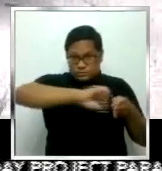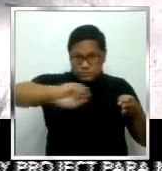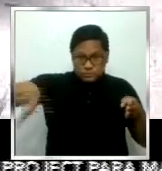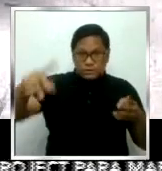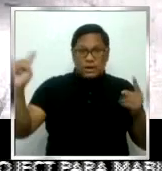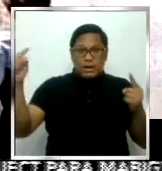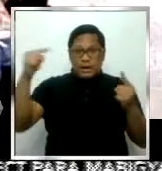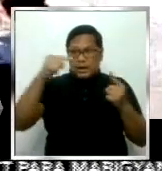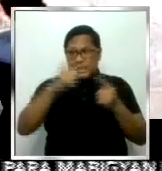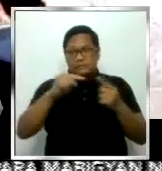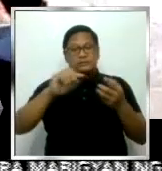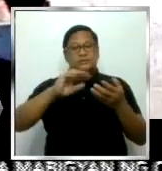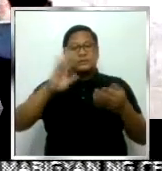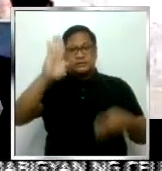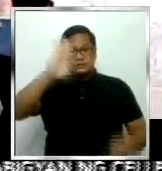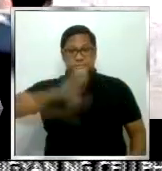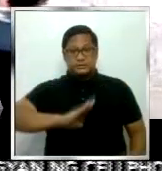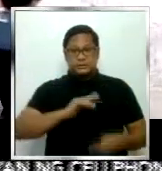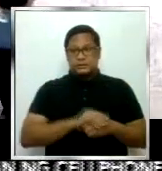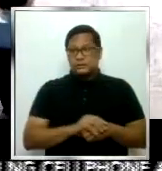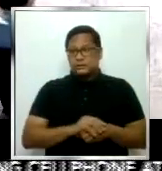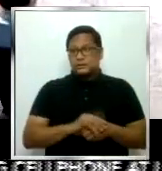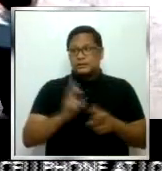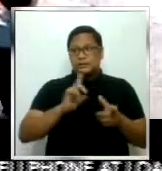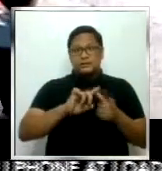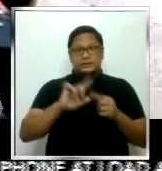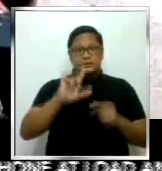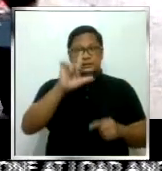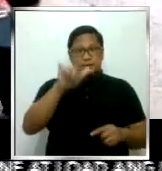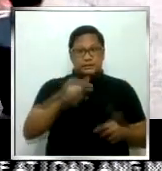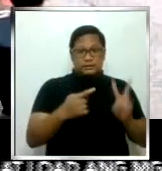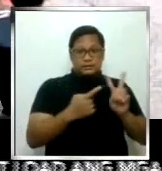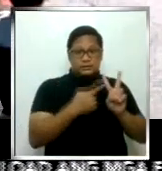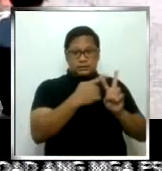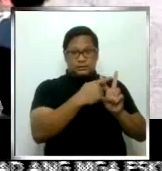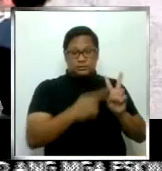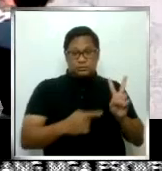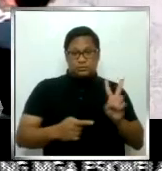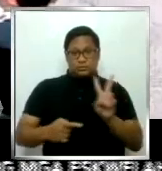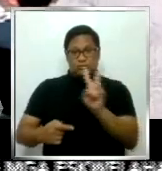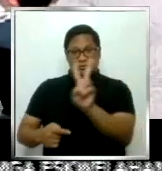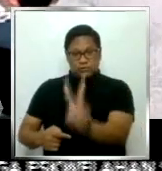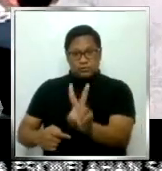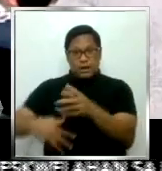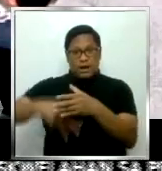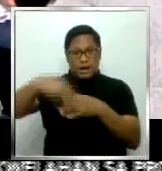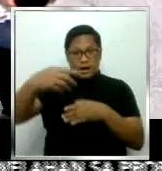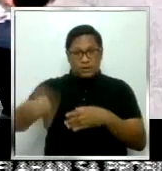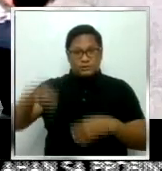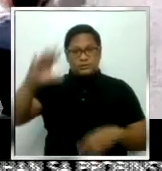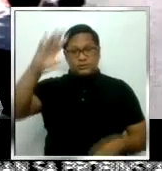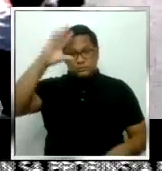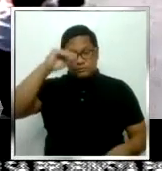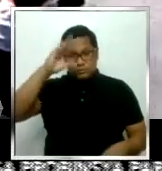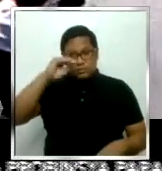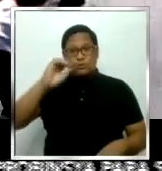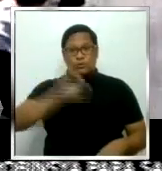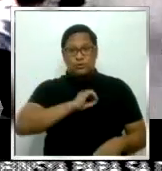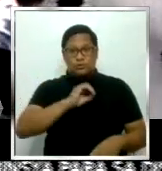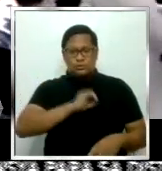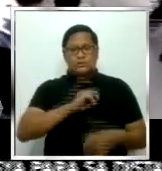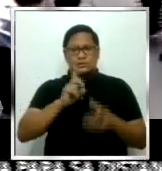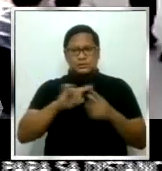itong masira. Ilang saglit, lumabas ang dalawang lalaki na anak ng may-ari ng bahay. Nakipag-usap sila kay Sinas at